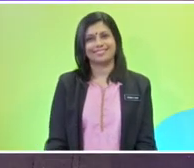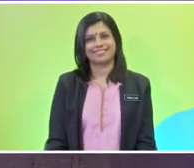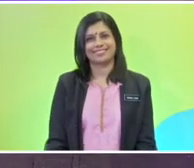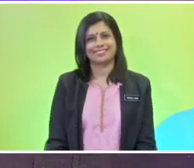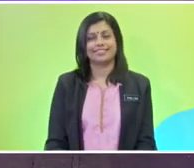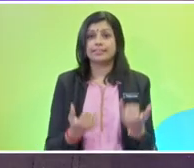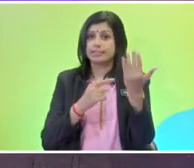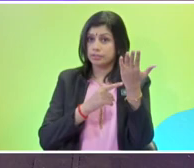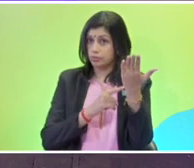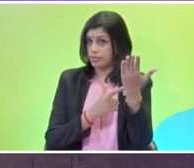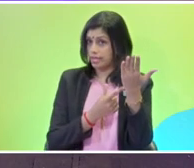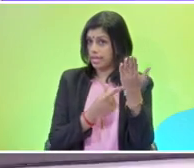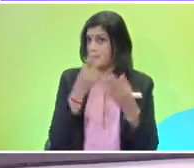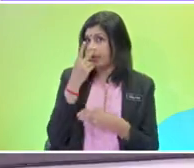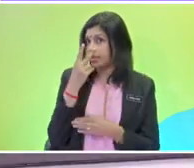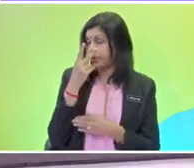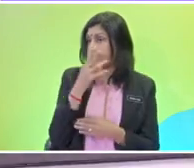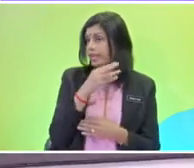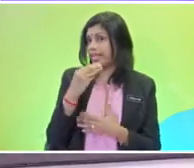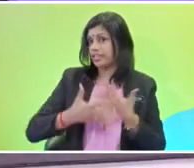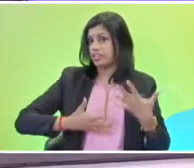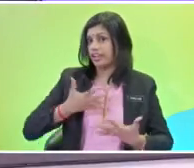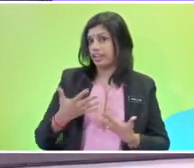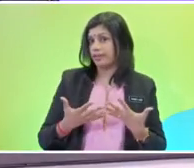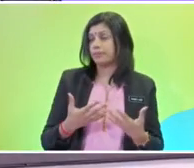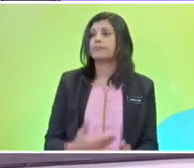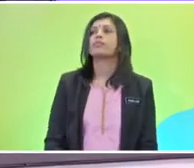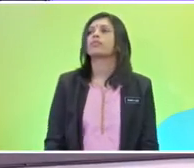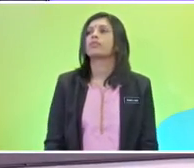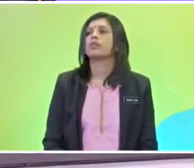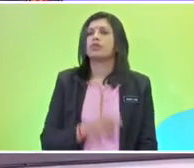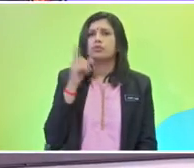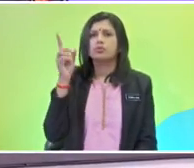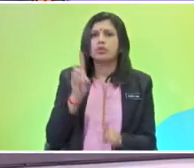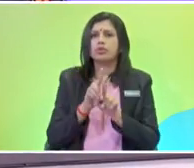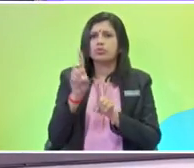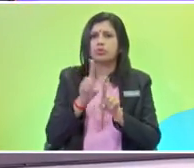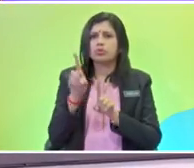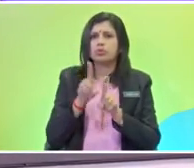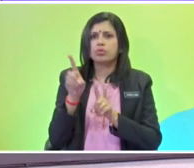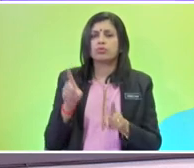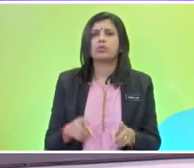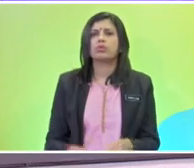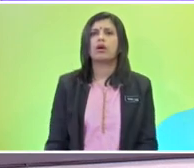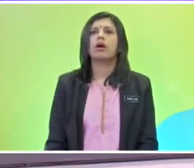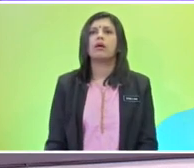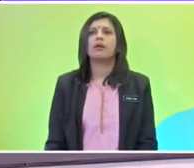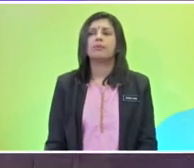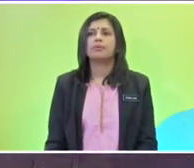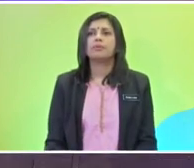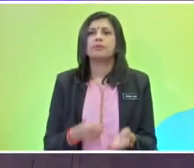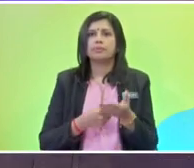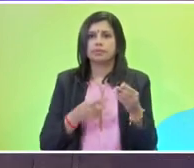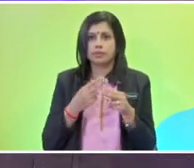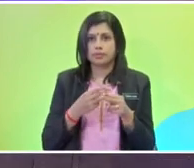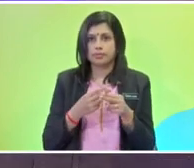Din. Okey, Din. Banyaknya buah, cikgu. Wah, Din nampak tak yang berduri-duri ni? Apa namanya, Din? Ini